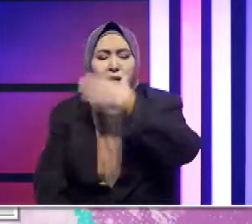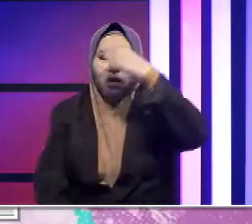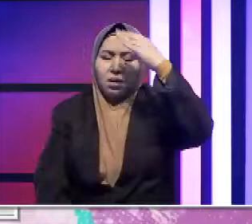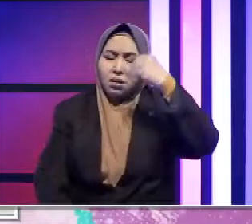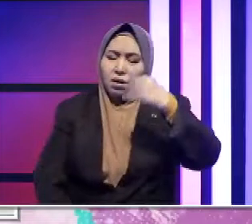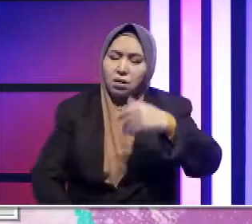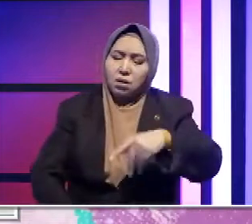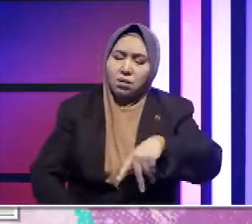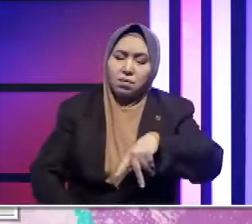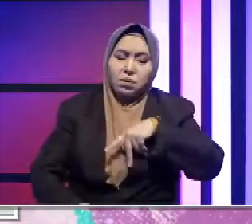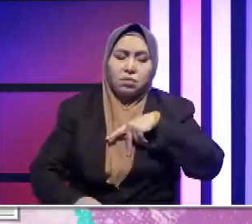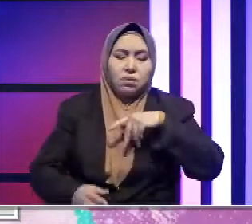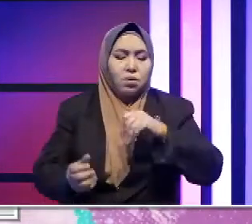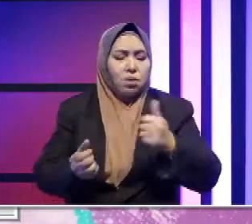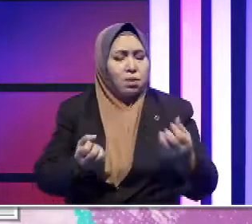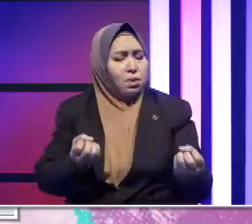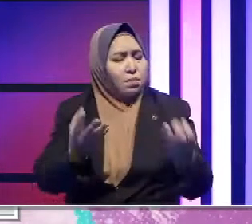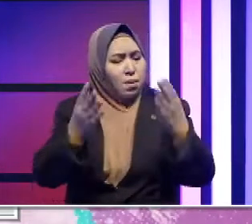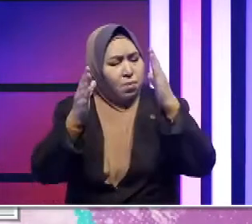فيه شركاء